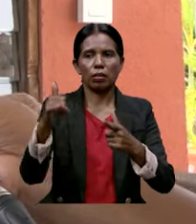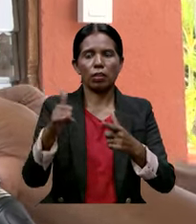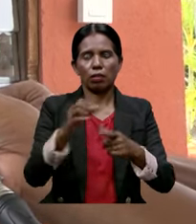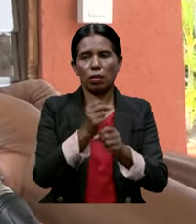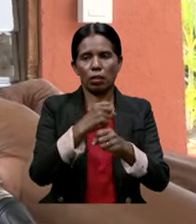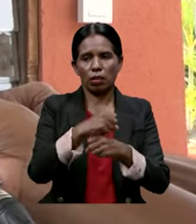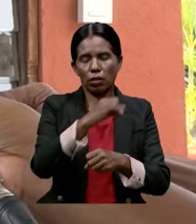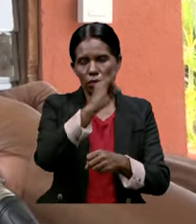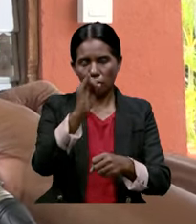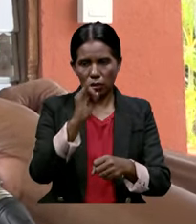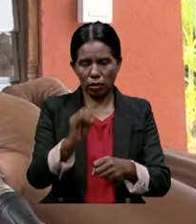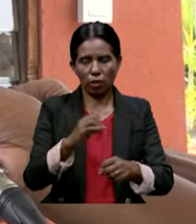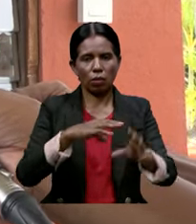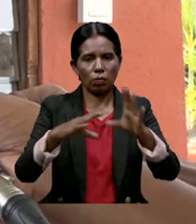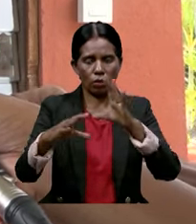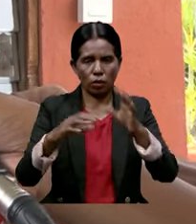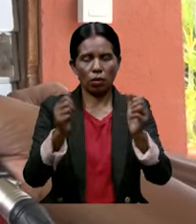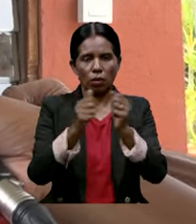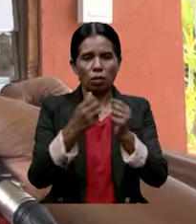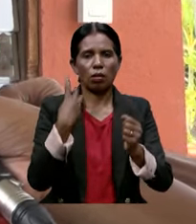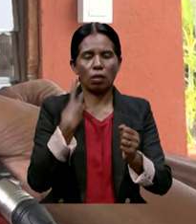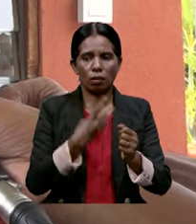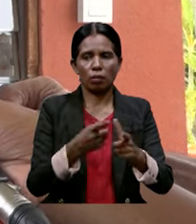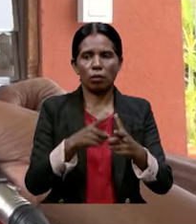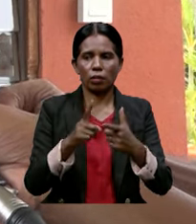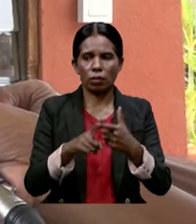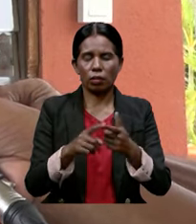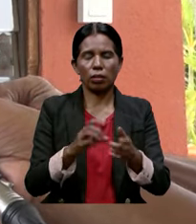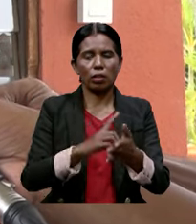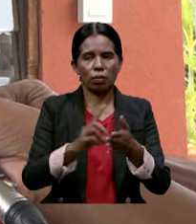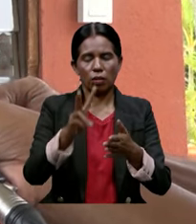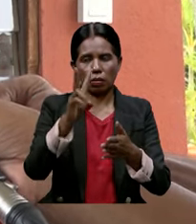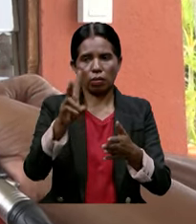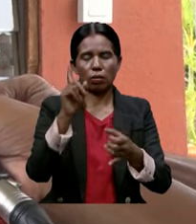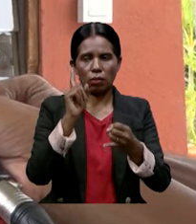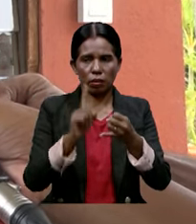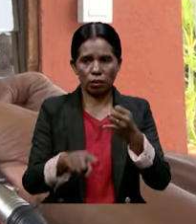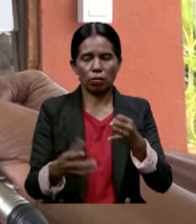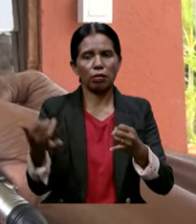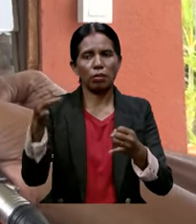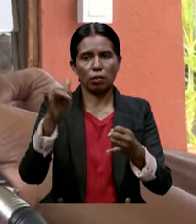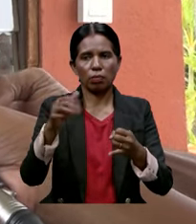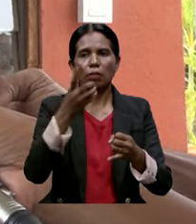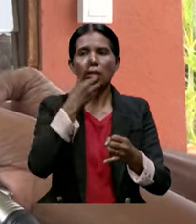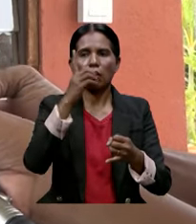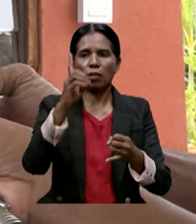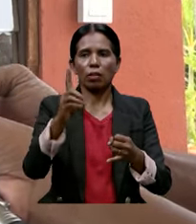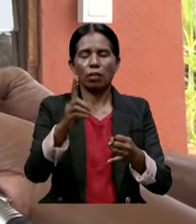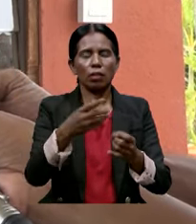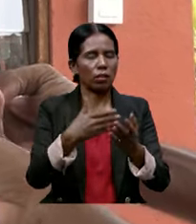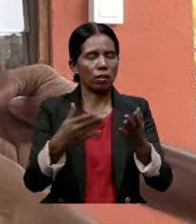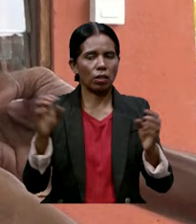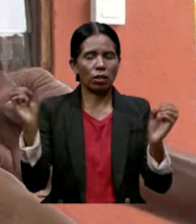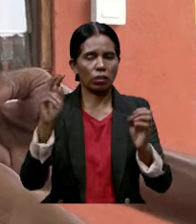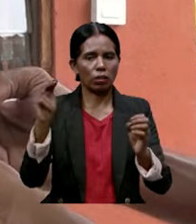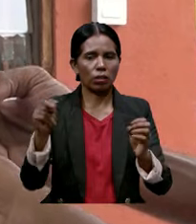investigasi internalmente komuniko ami depois de kuasa sama naruane laran tu ikut sira mas deklara kata produk tirane los sirnya.